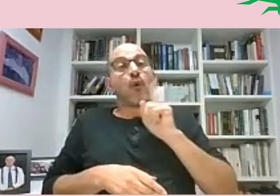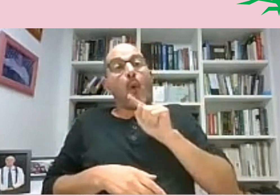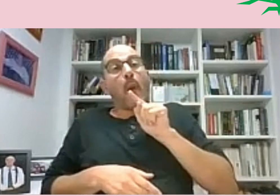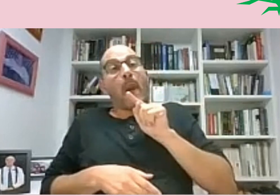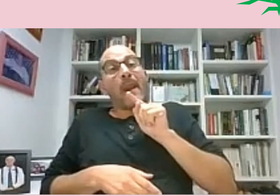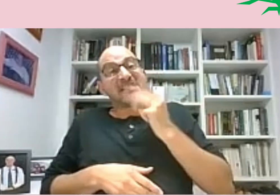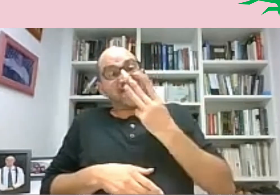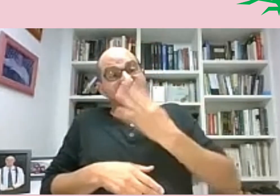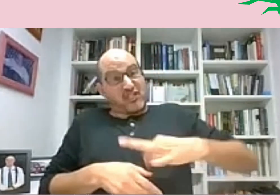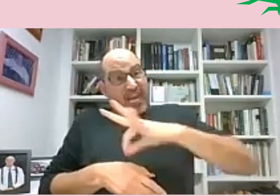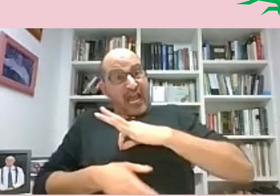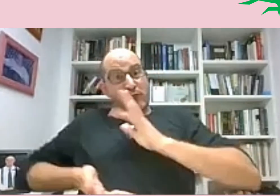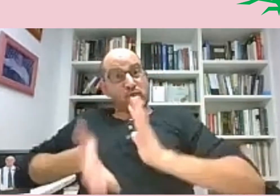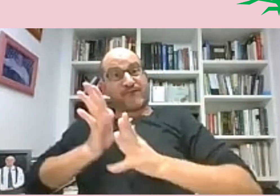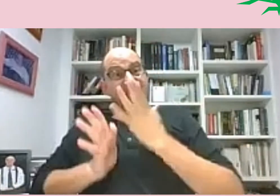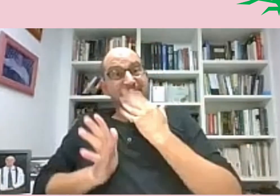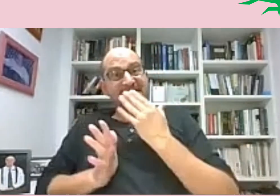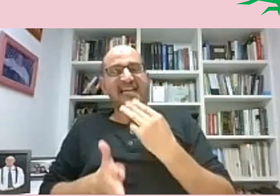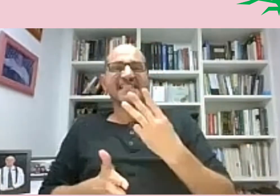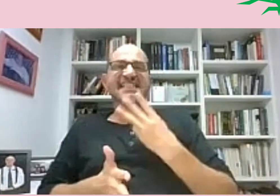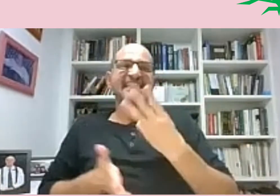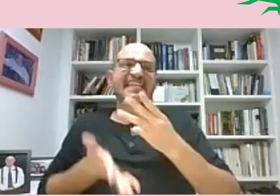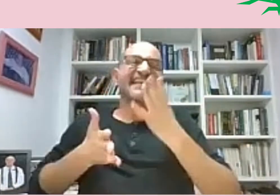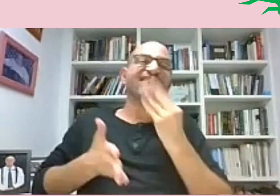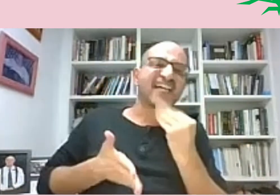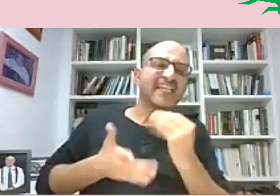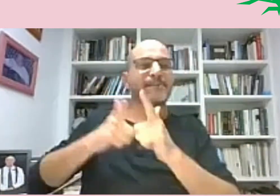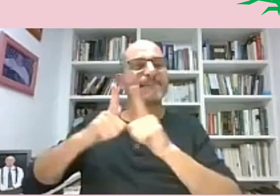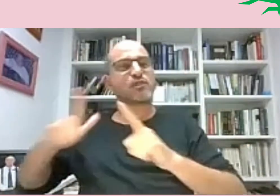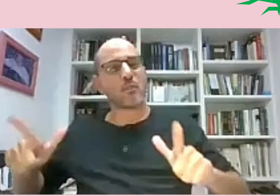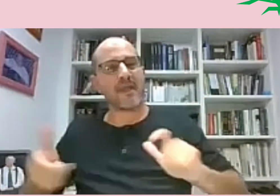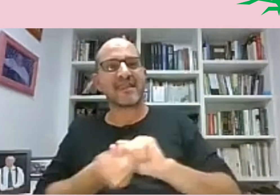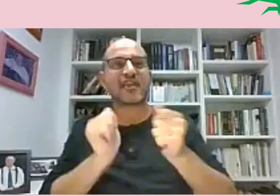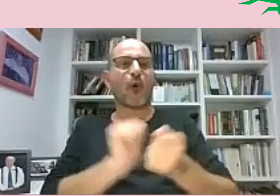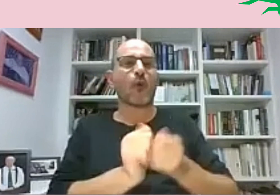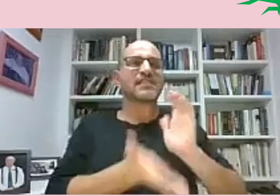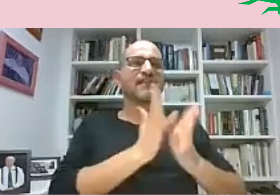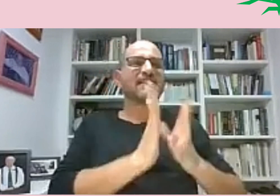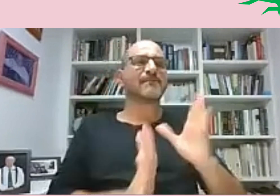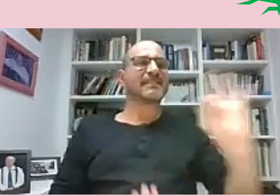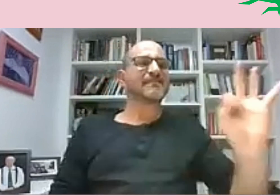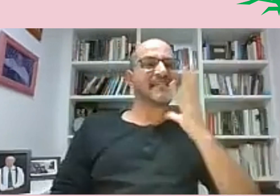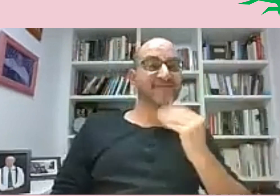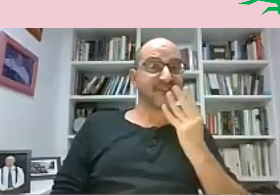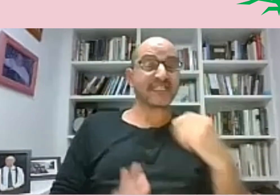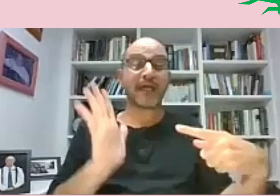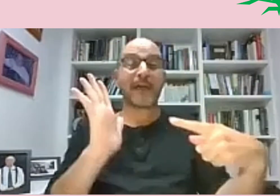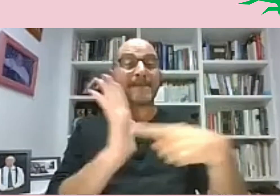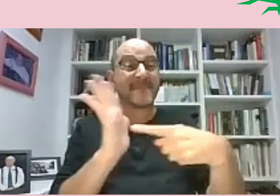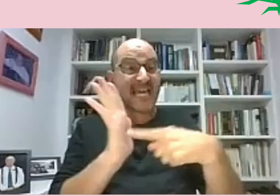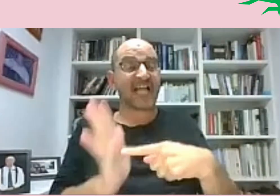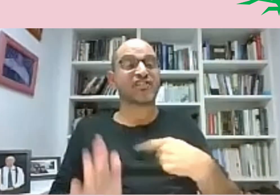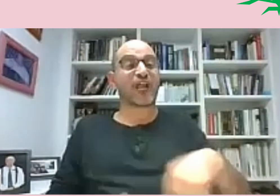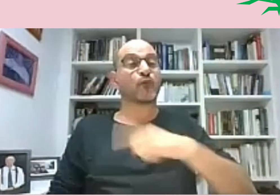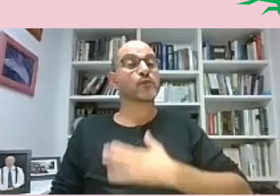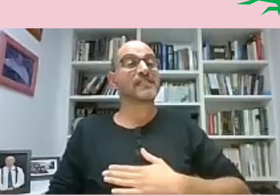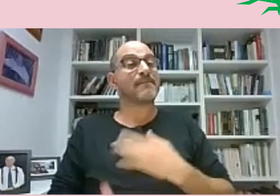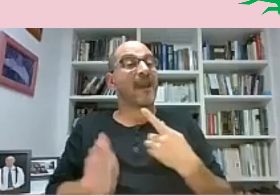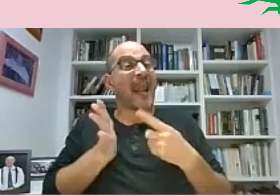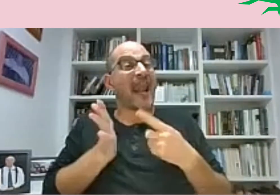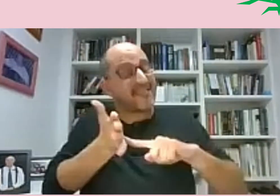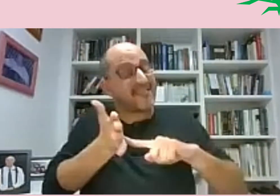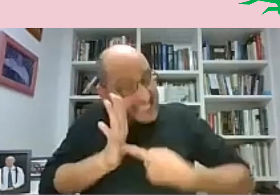אנחנו לא יכולים לקרוא לשפה שלנו שפה עברית מסומלת או שפה של עברית,